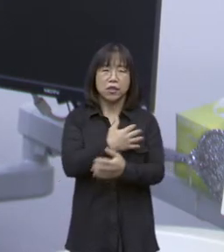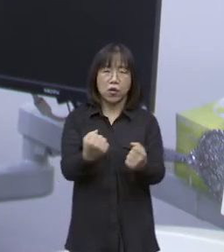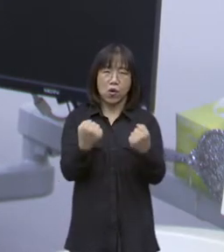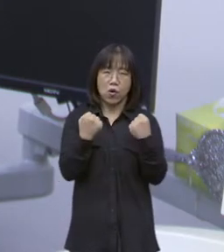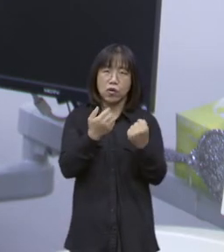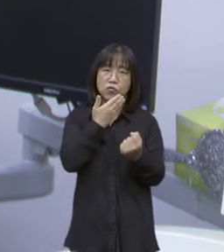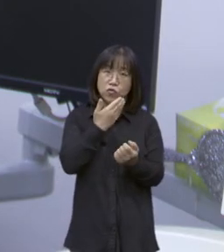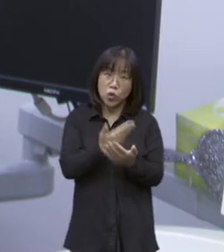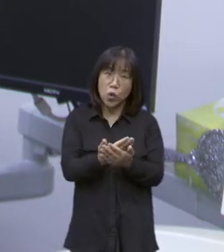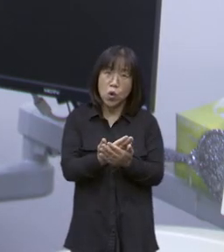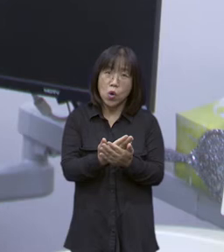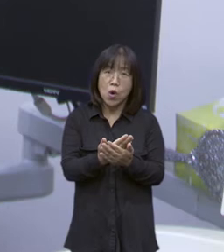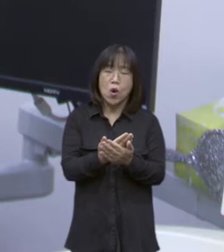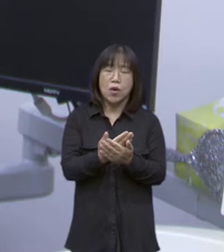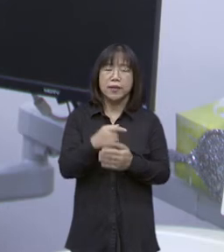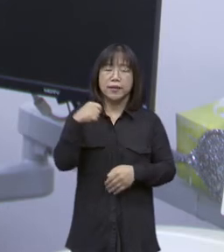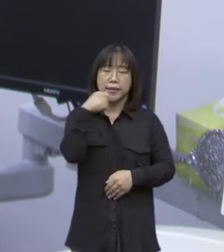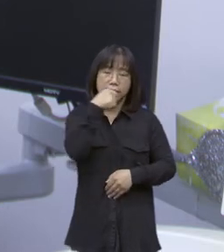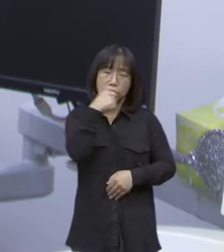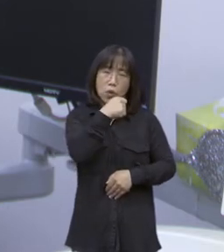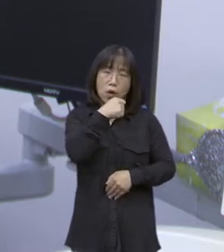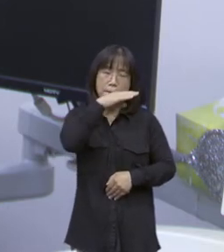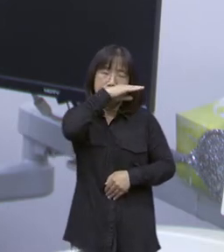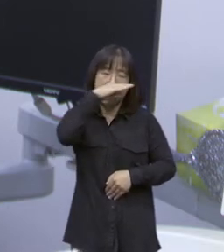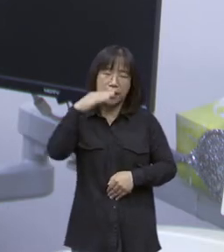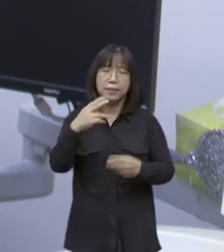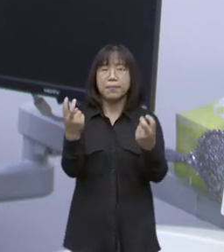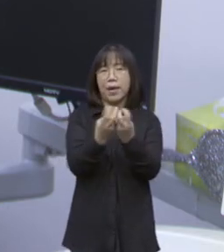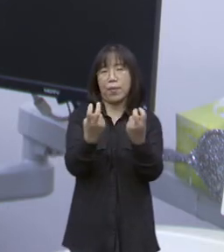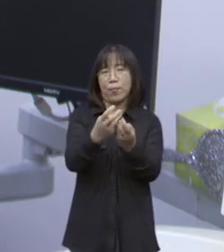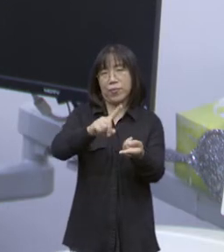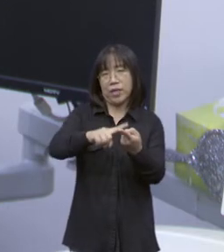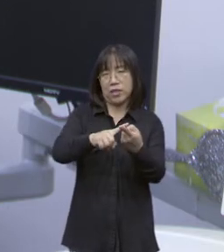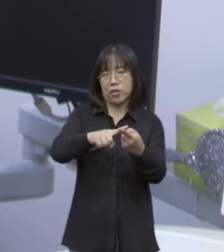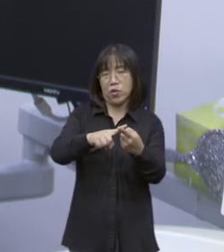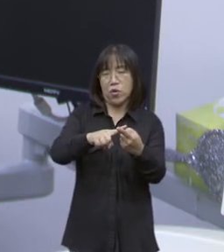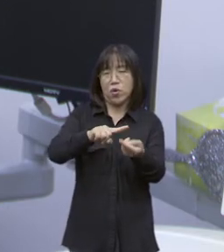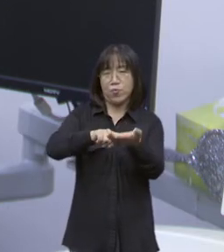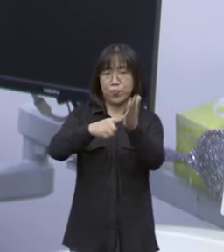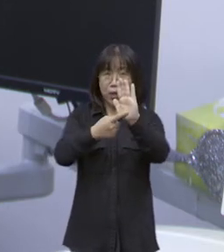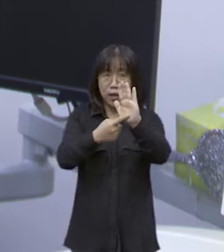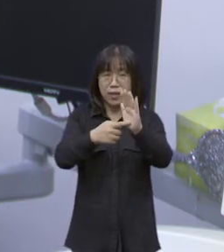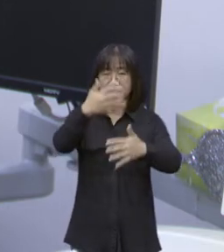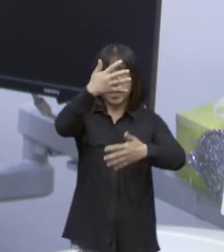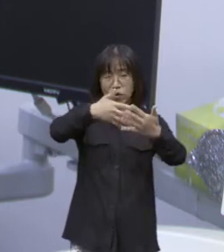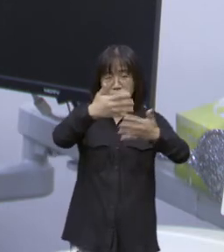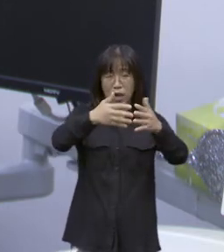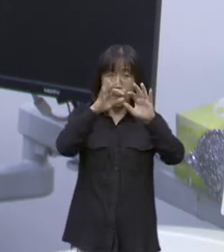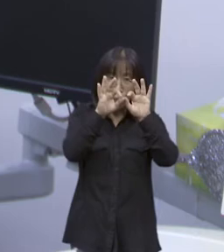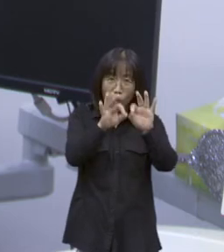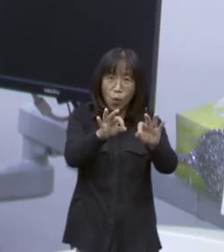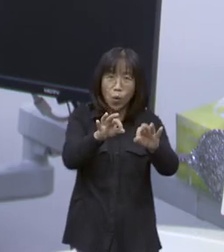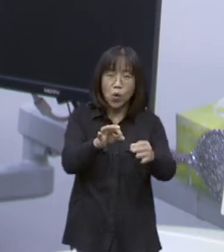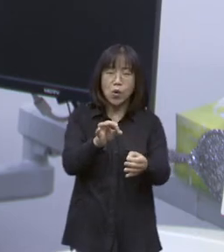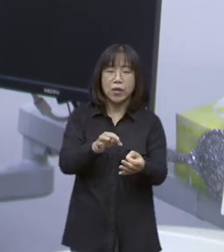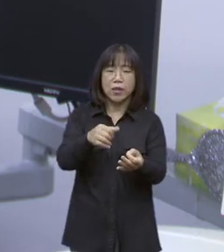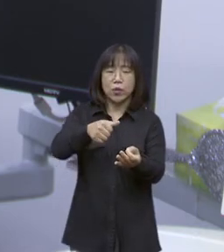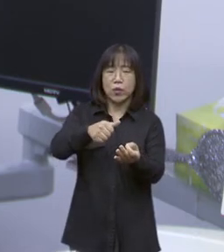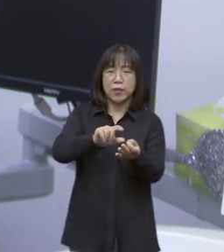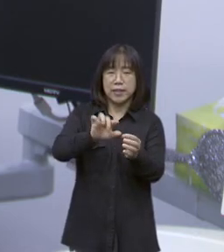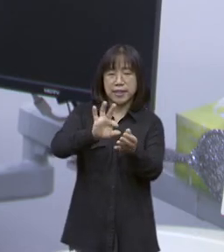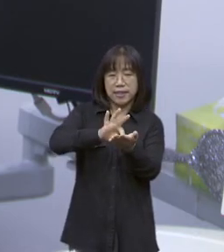건강의 중요성, 올바른 칫솔들 등의 내용으로 구성되어 있습니다. 영상 시청을 한 후에 스티커 활동지를